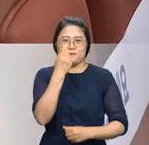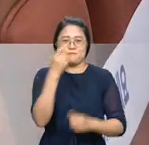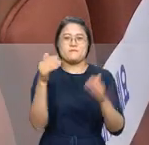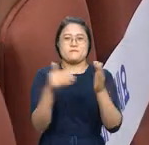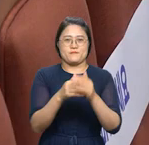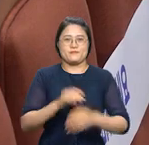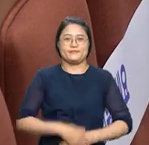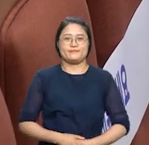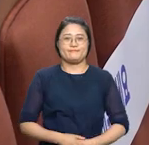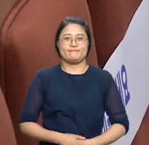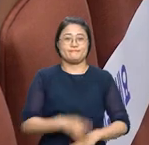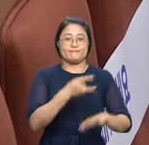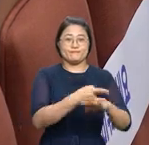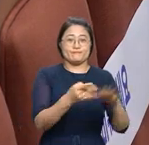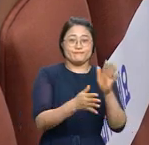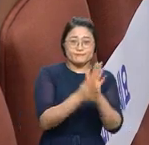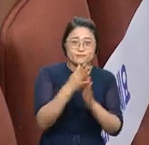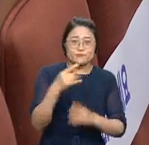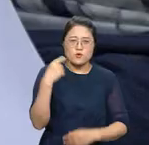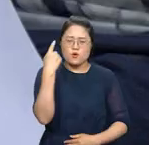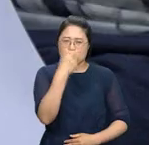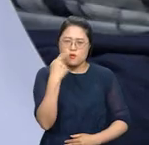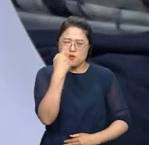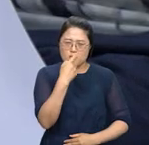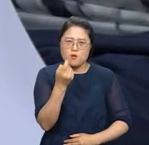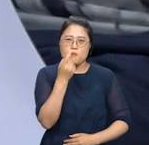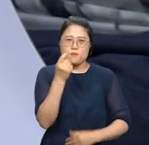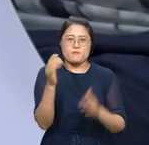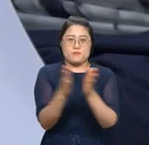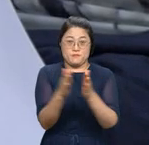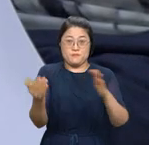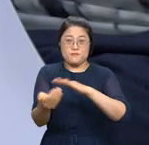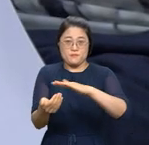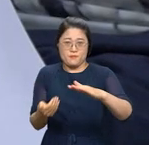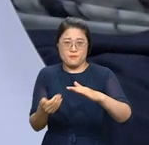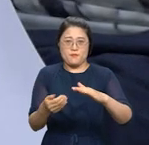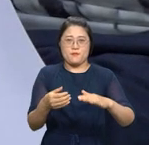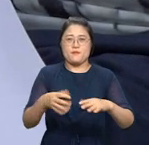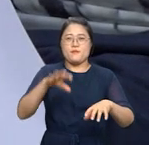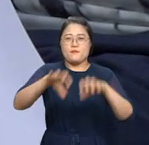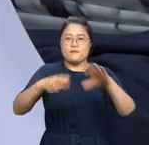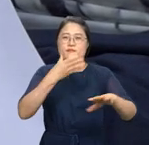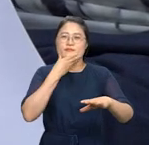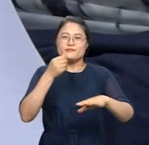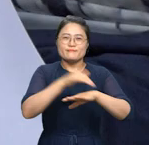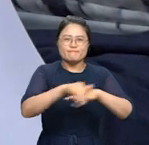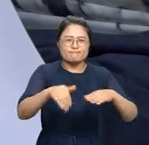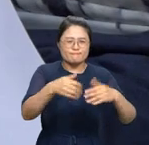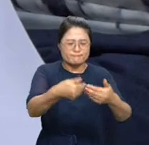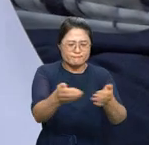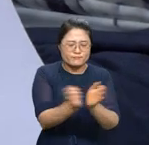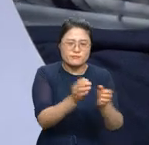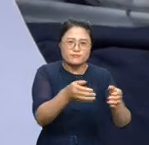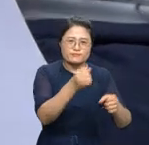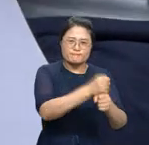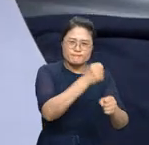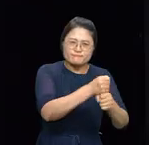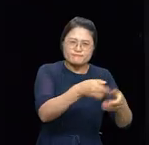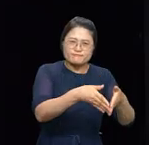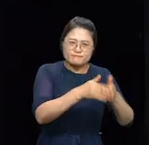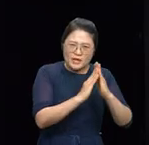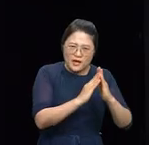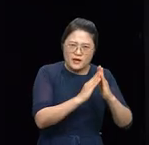가졌습니다. 의왕시는 의왕복지대학 이론과정을 시작하기에 앞서 마을복지계획단 실무 TF팀을